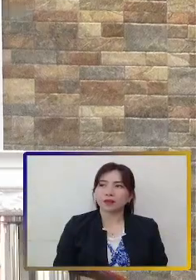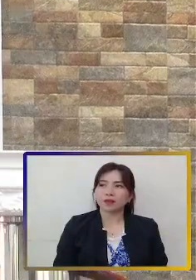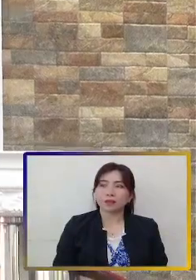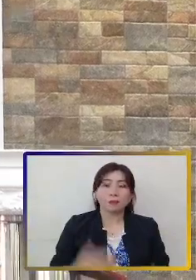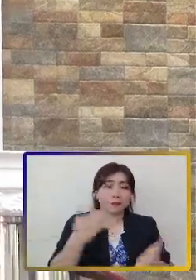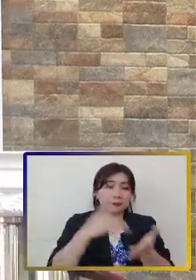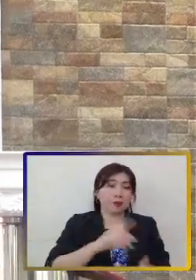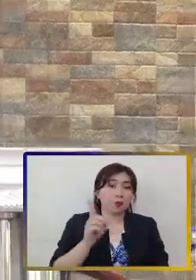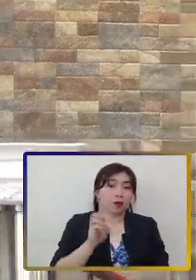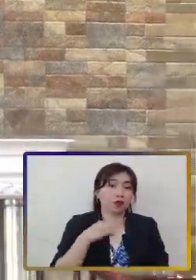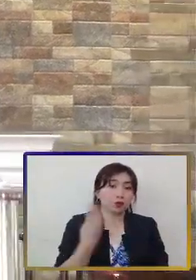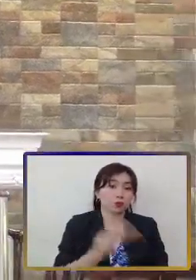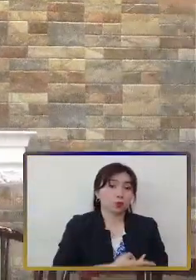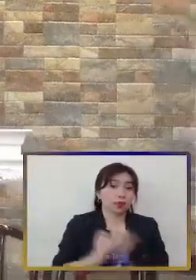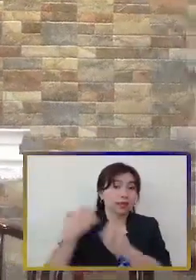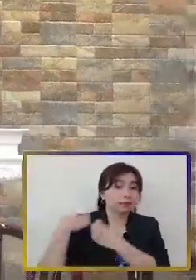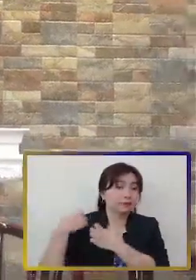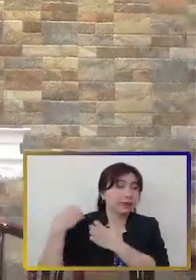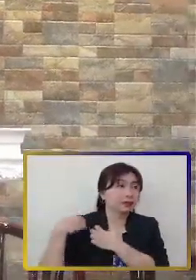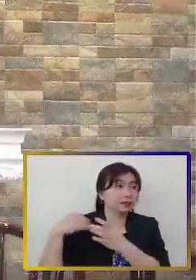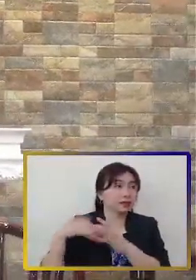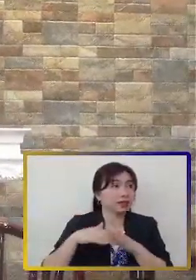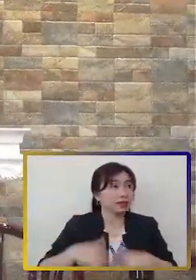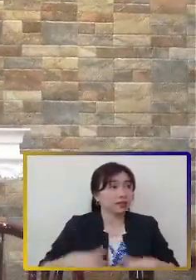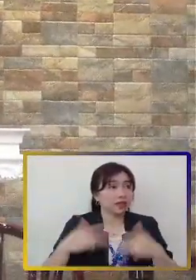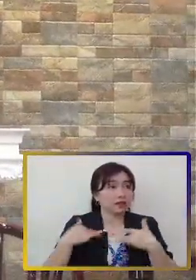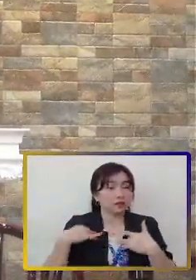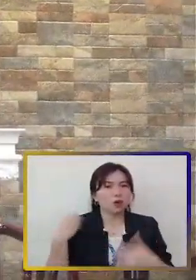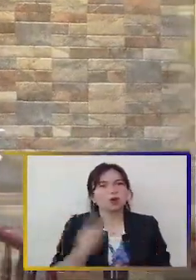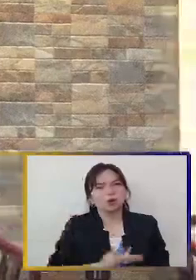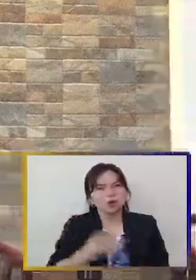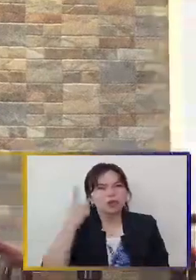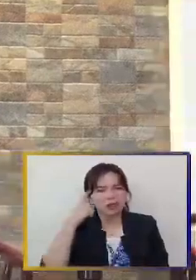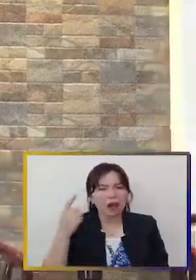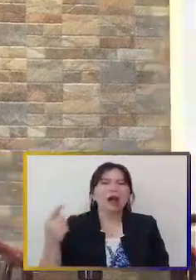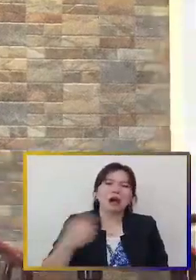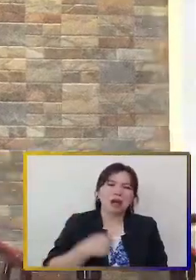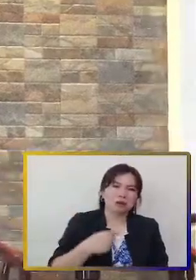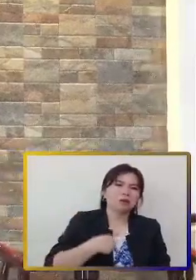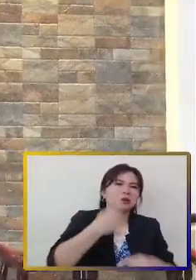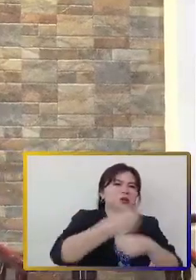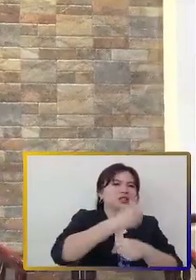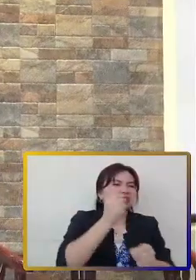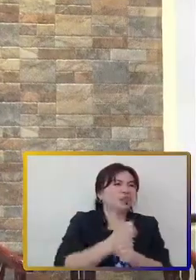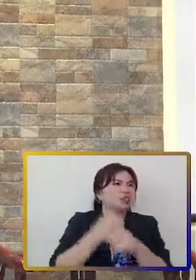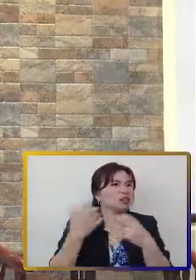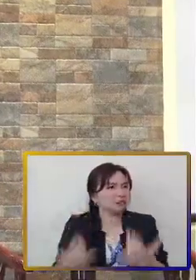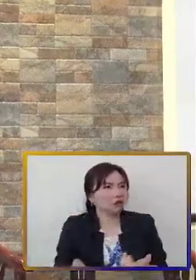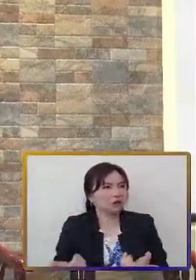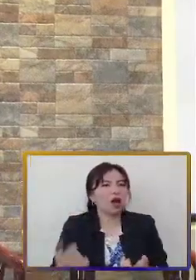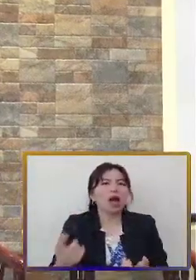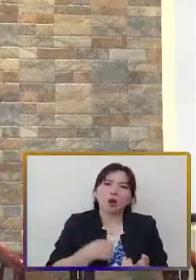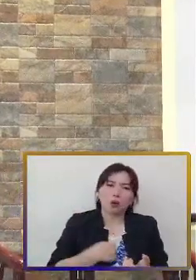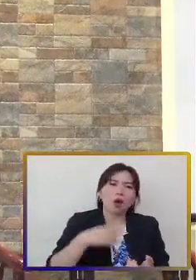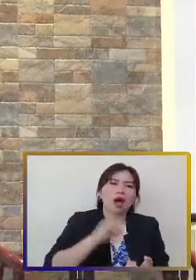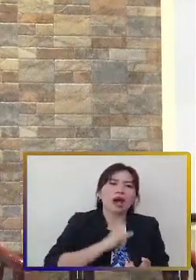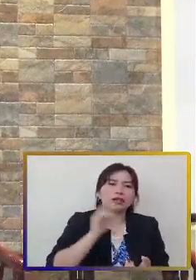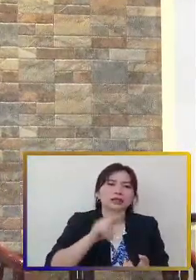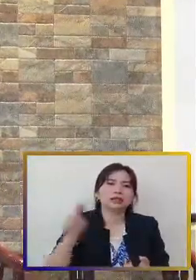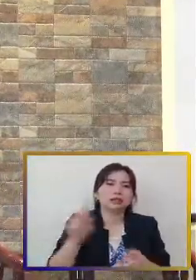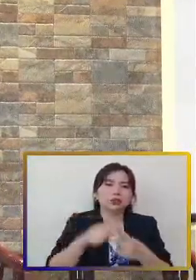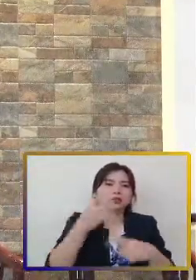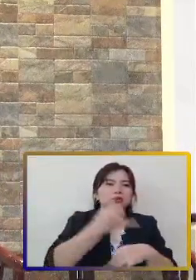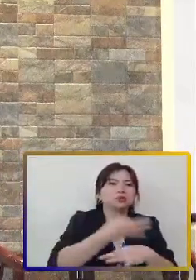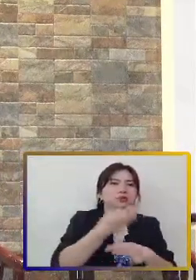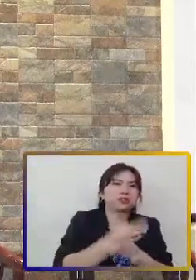inaasahan natin mga kapatid Yung akala natin magse-settle ka ngayon magse-settle kailangan maayos ko ito na mula January